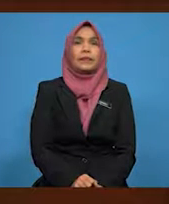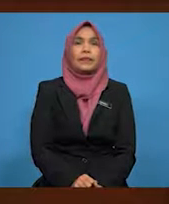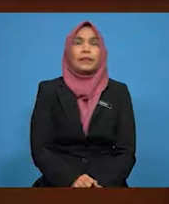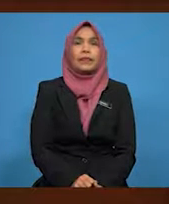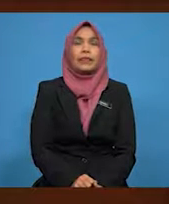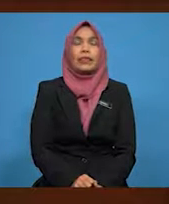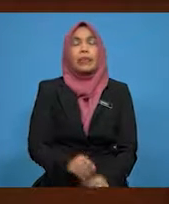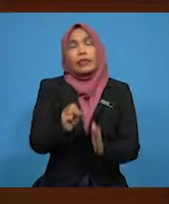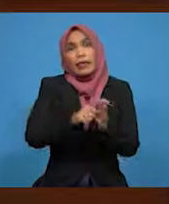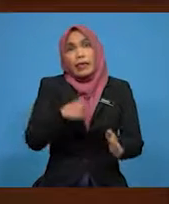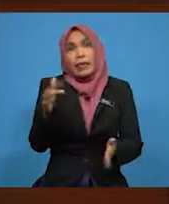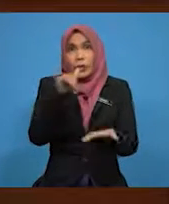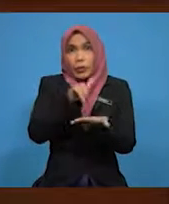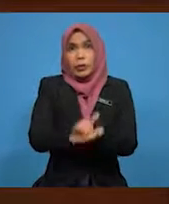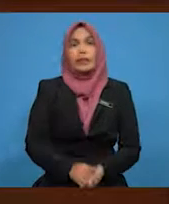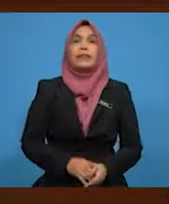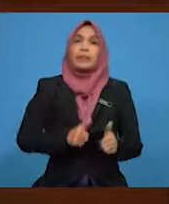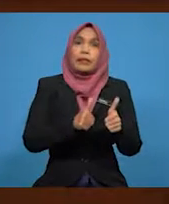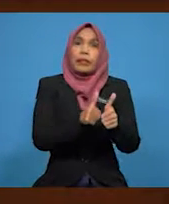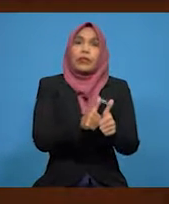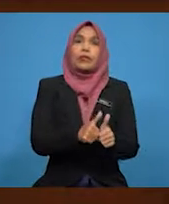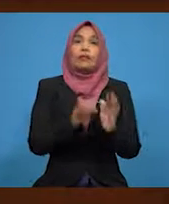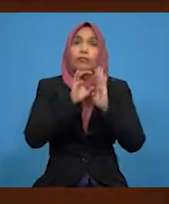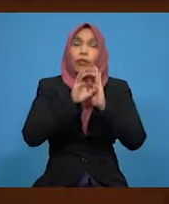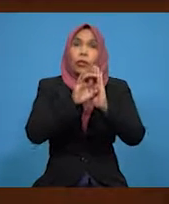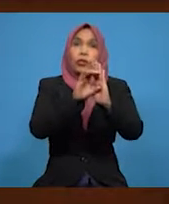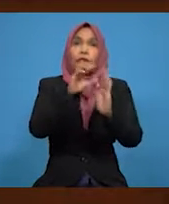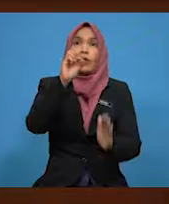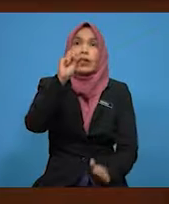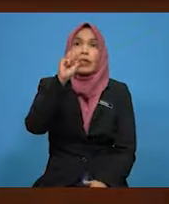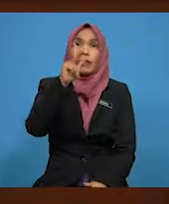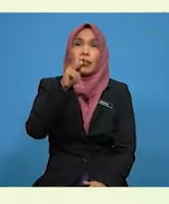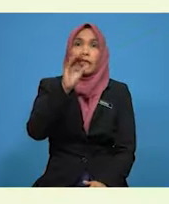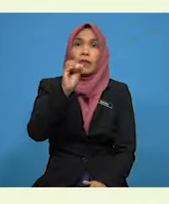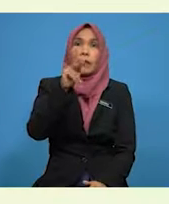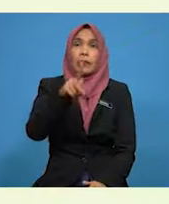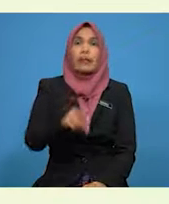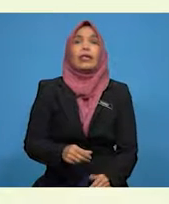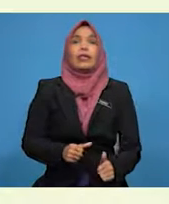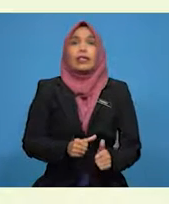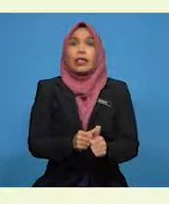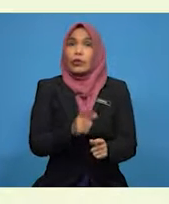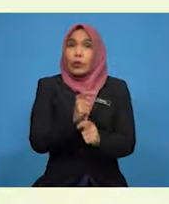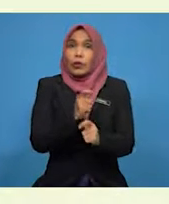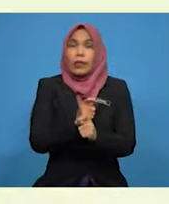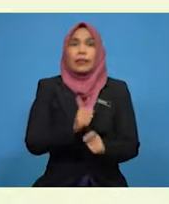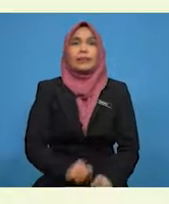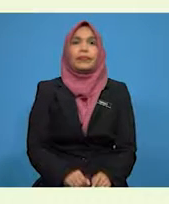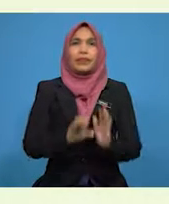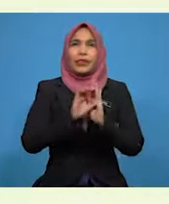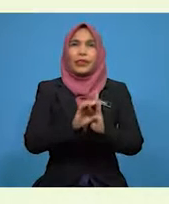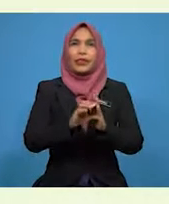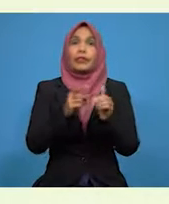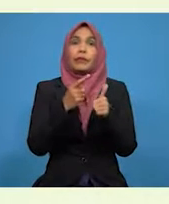Selain itu, berikut adalah contoh skop kerja mengikut tugasan. Contoh yang pertama